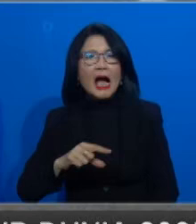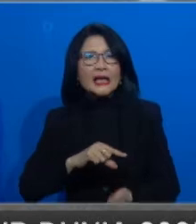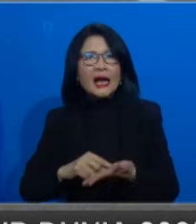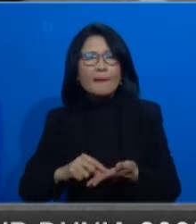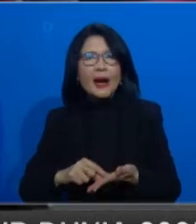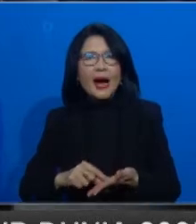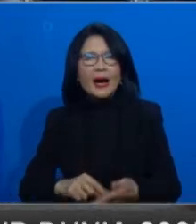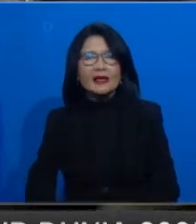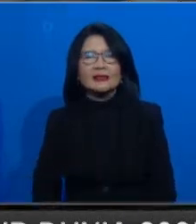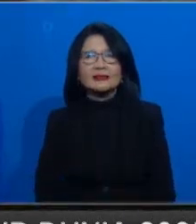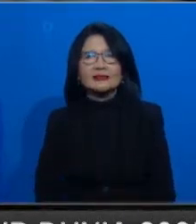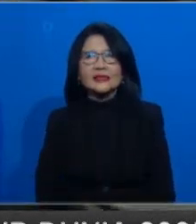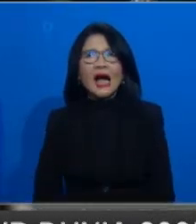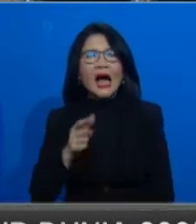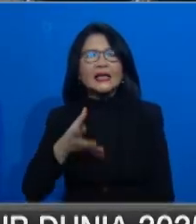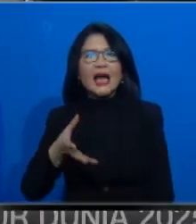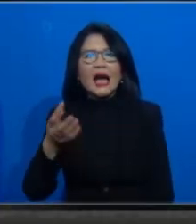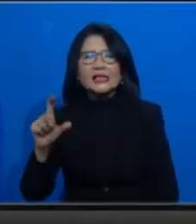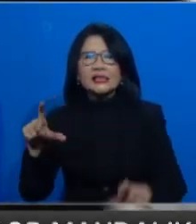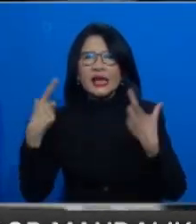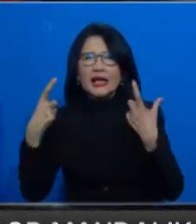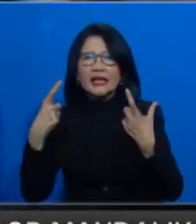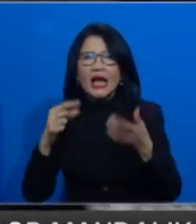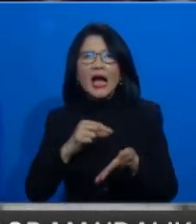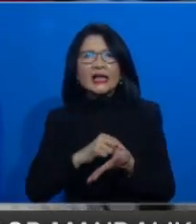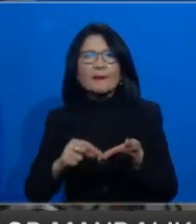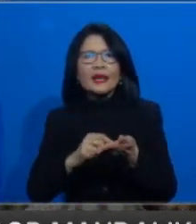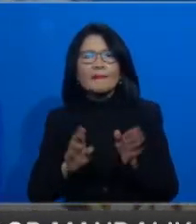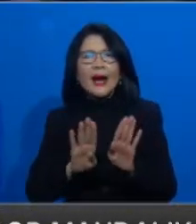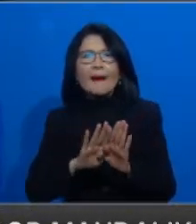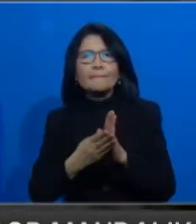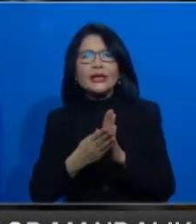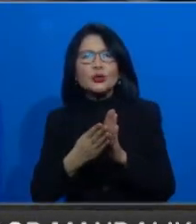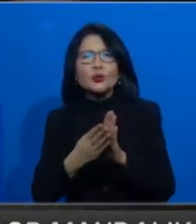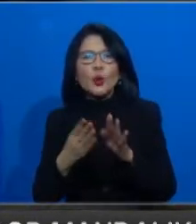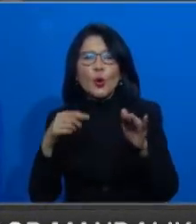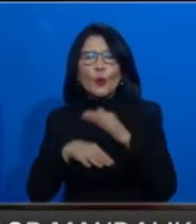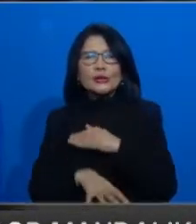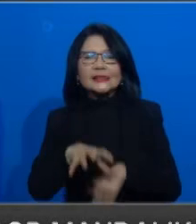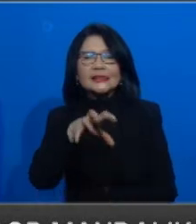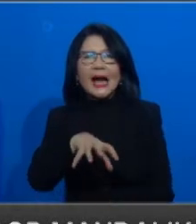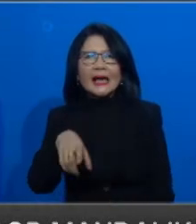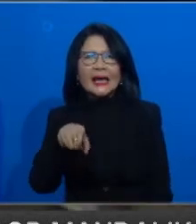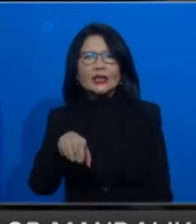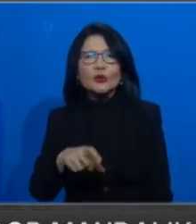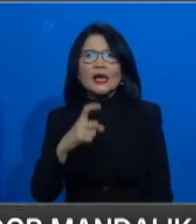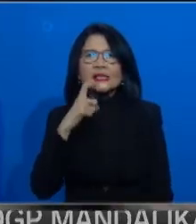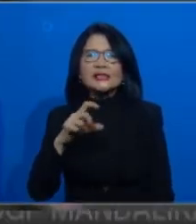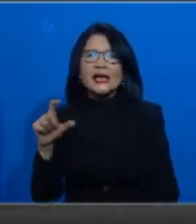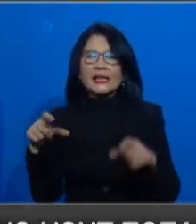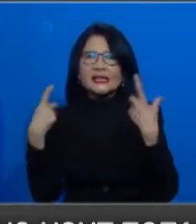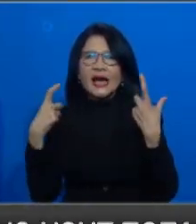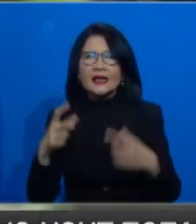disebut toponimi. Menurut dia, nama-nama ini merupakan pintu gerbang untuk menelisik peristiwa di daerah itu secara historis dan